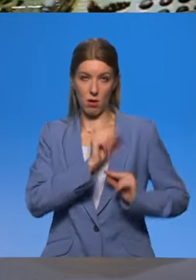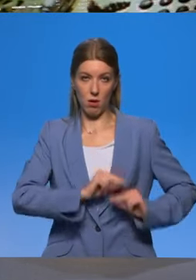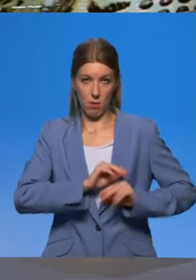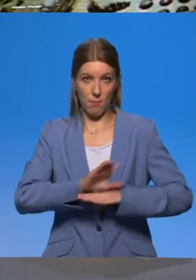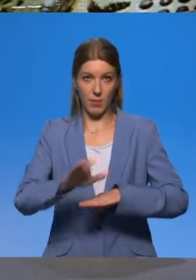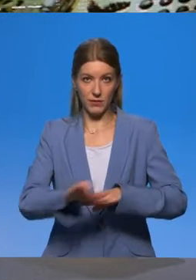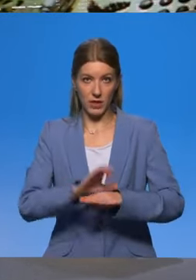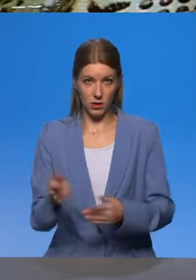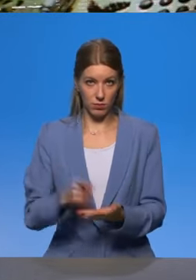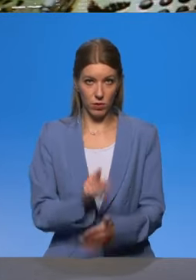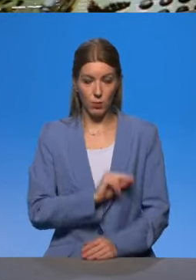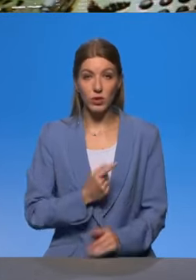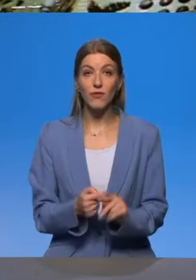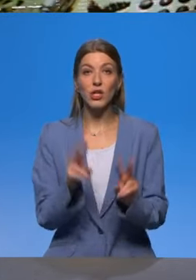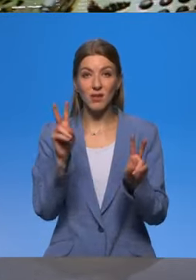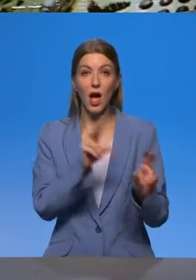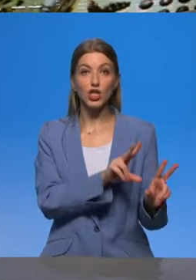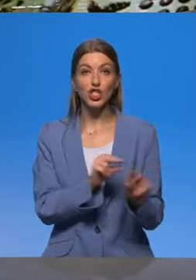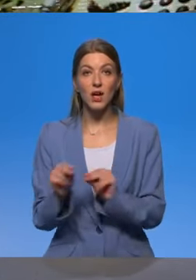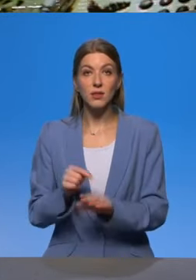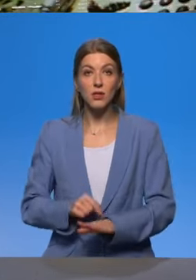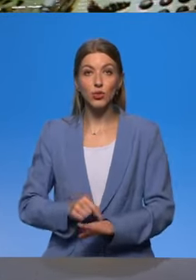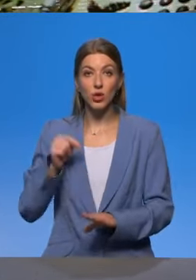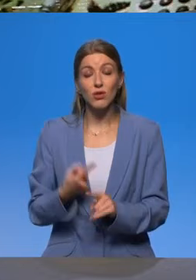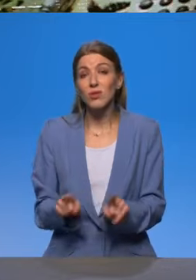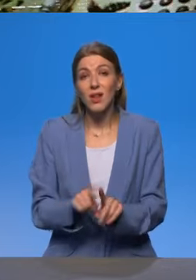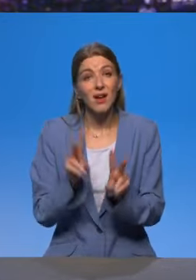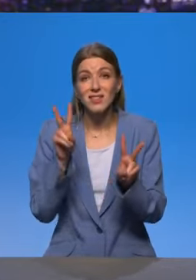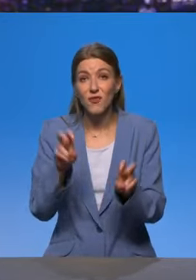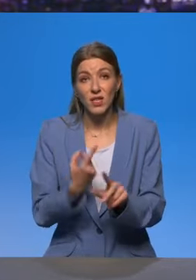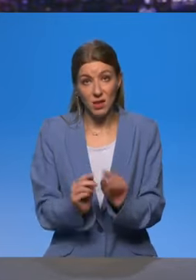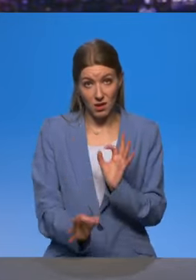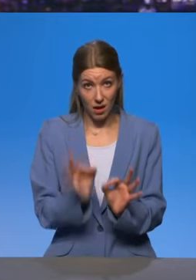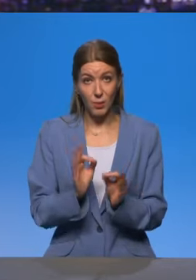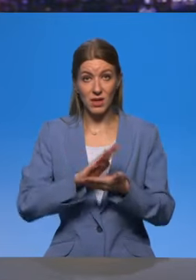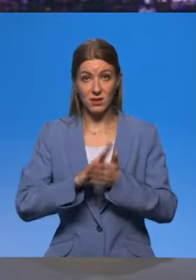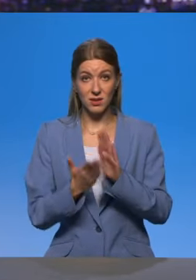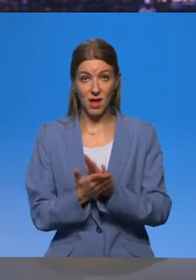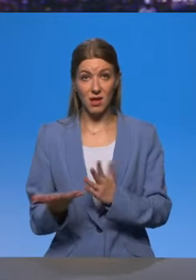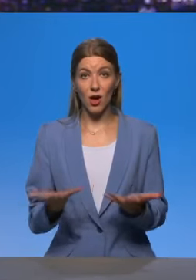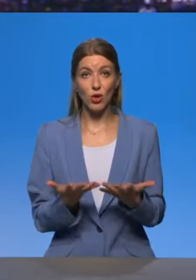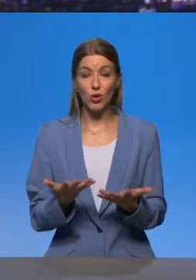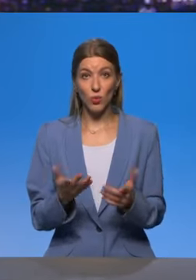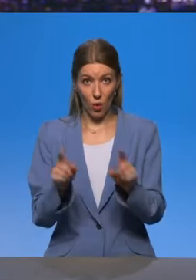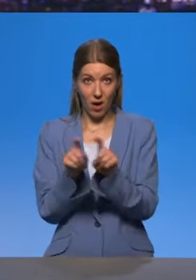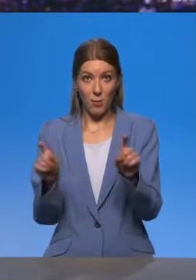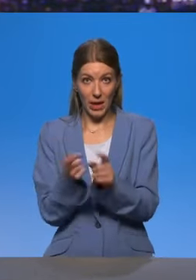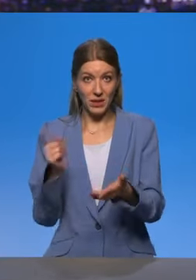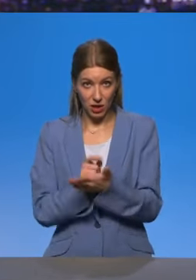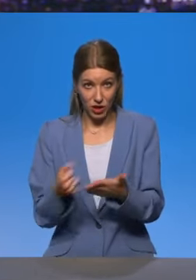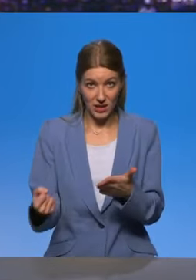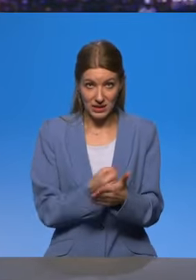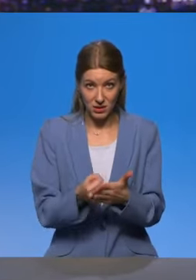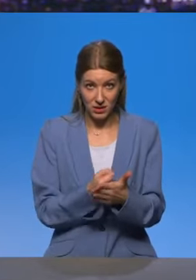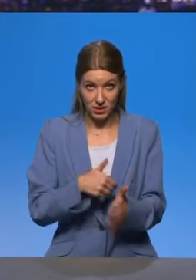вот это ощущение счастья, оно просто так называется, да, ощущение счастья. Но это нормальное состояние, к которому должна стремиться компания. У нас есть